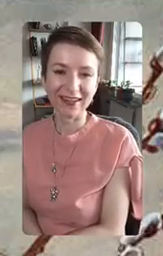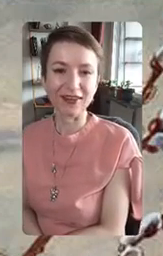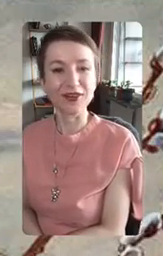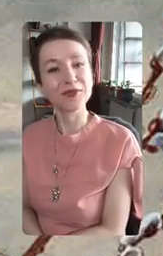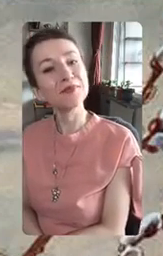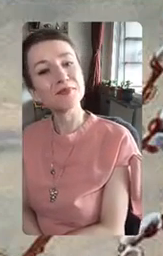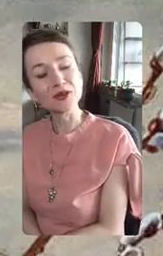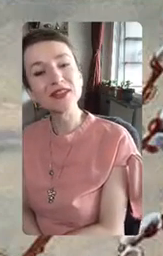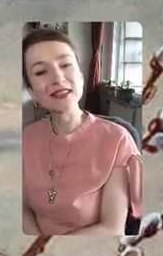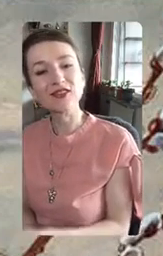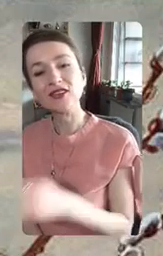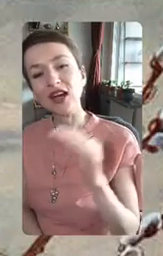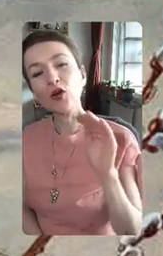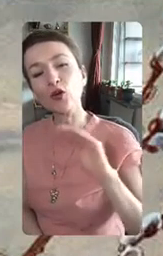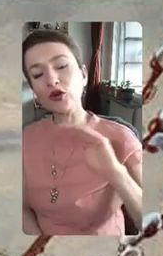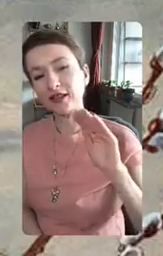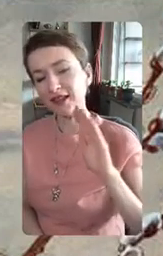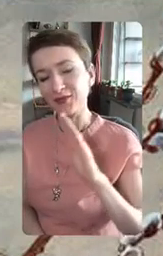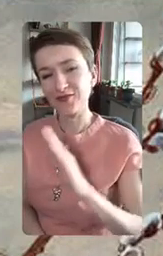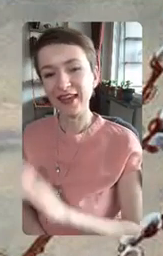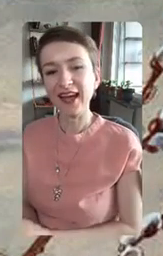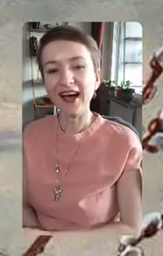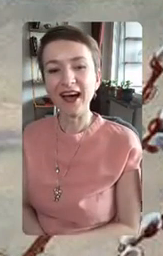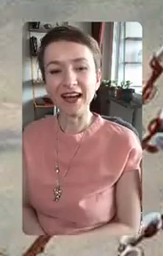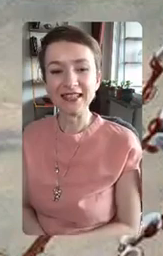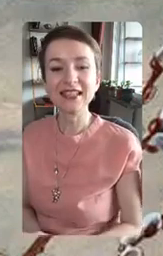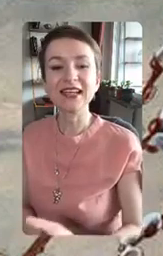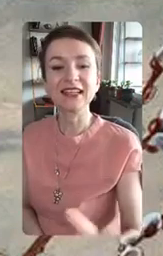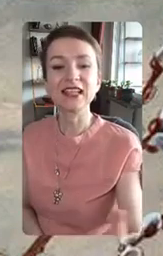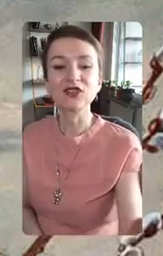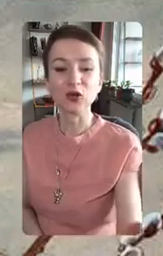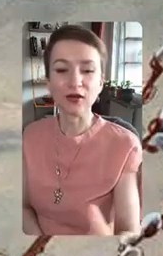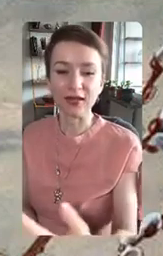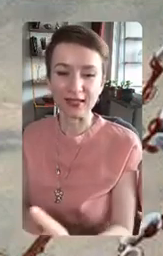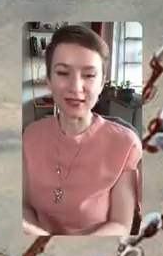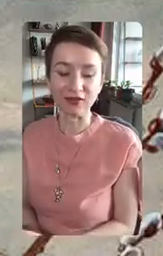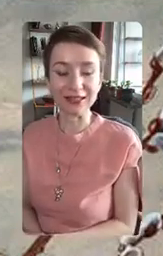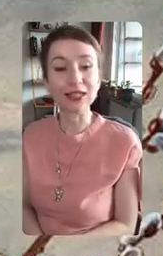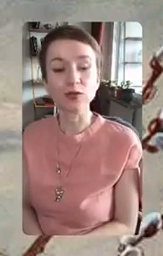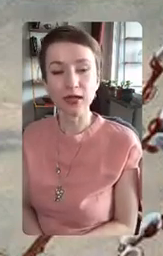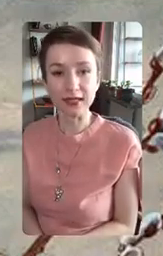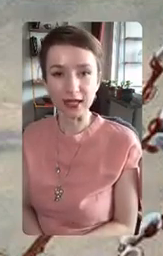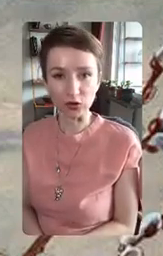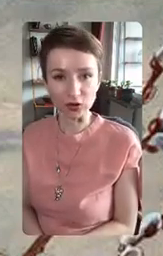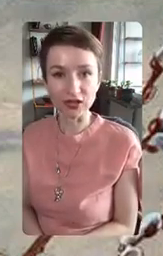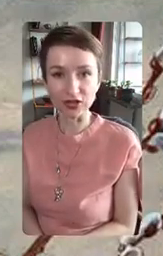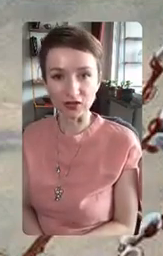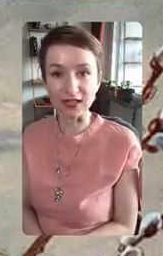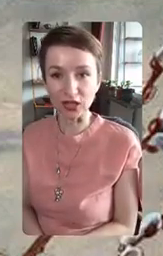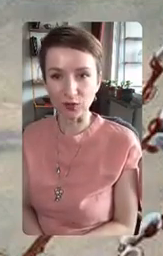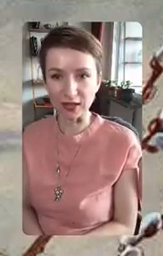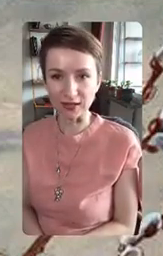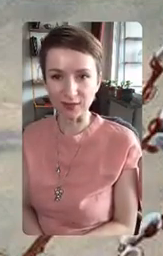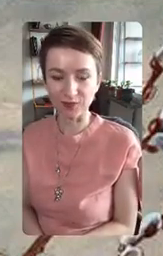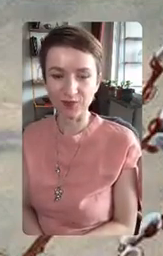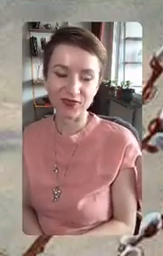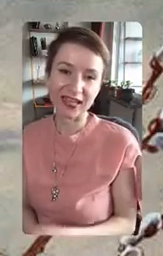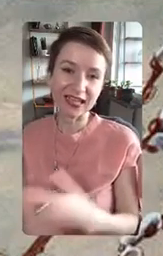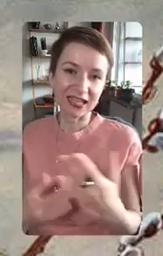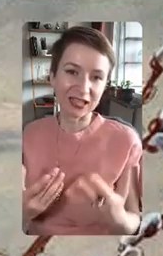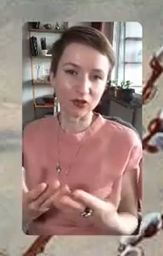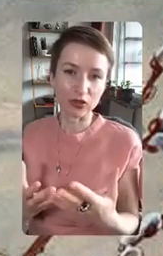девочка по-русски называется как котики, а здесь как девочку она нарисовала. Это иллюстрация к одной из шведских